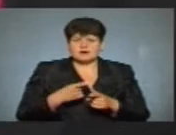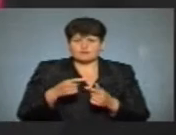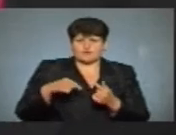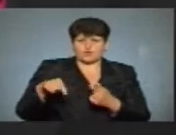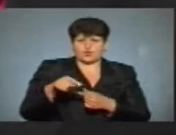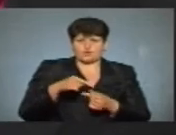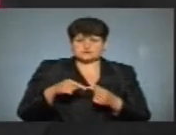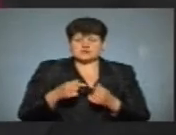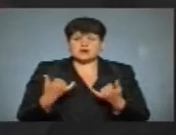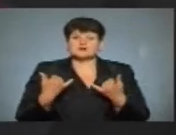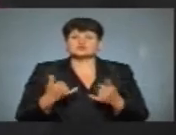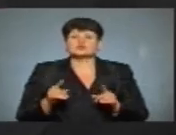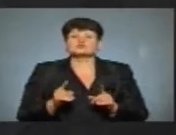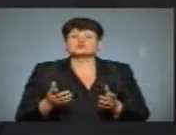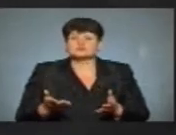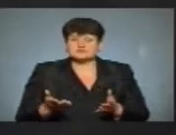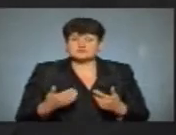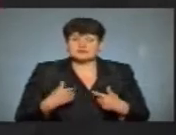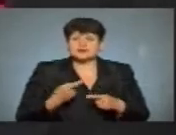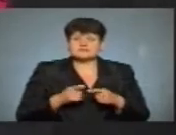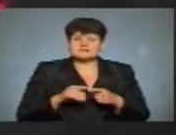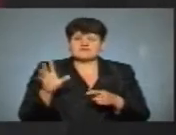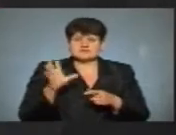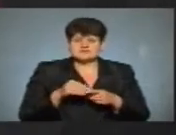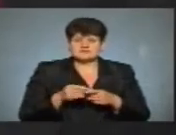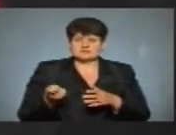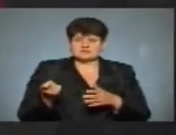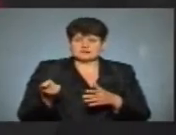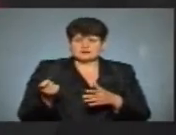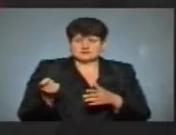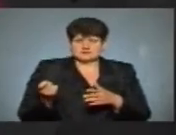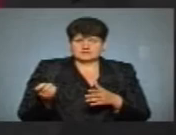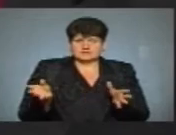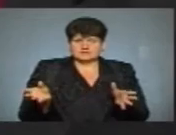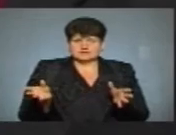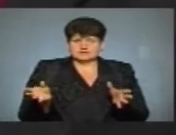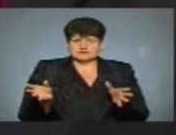околицях. А сьогодні що? Нам оце все згортати і